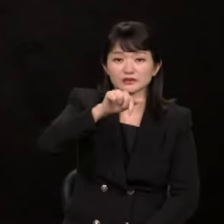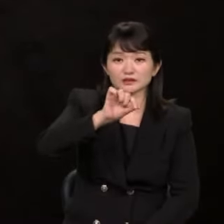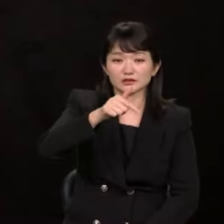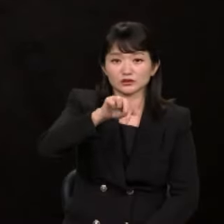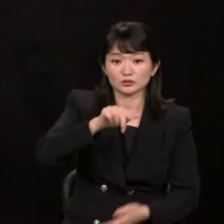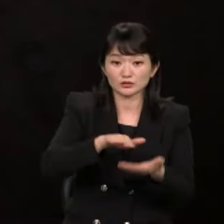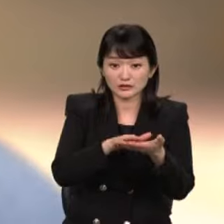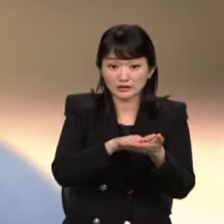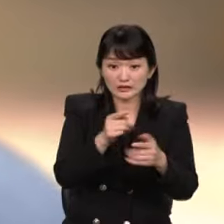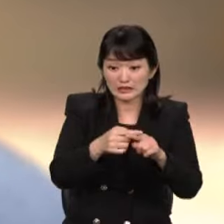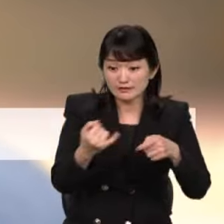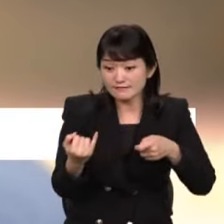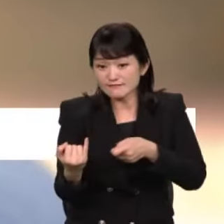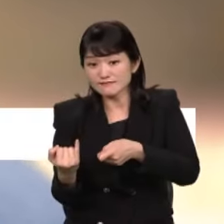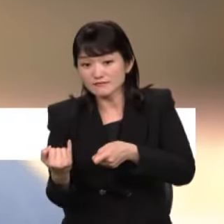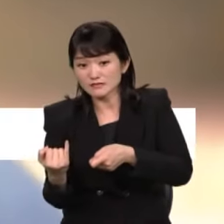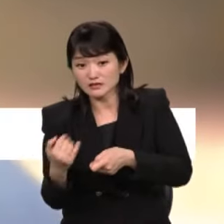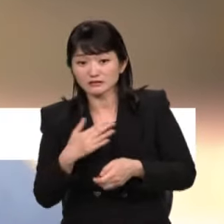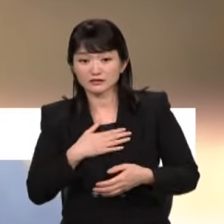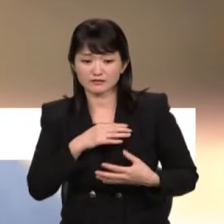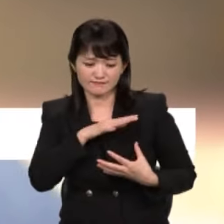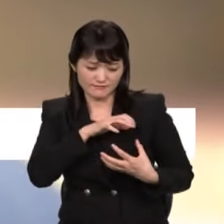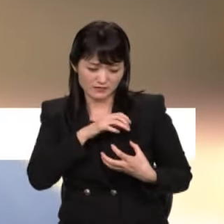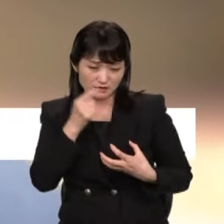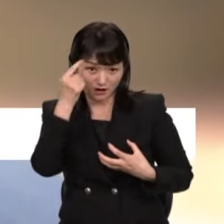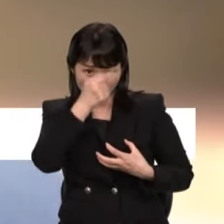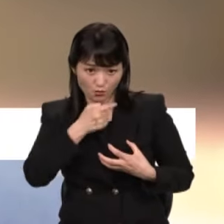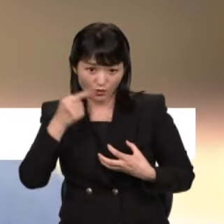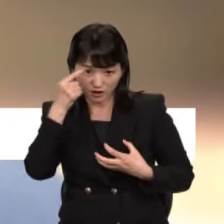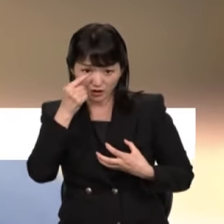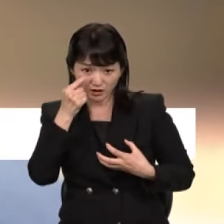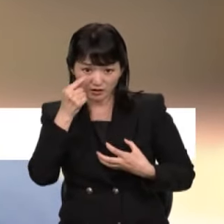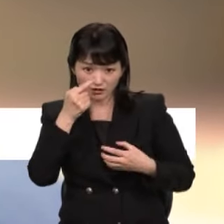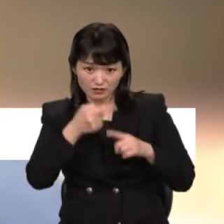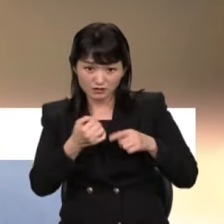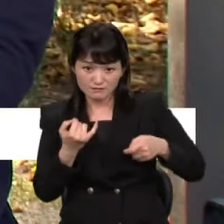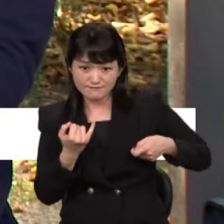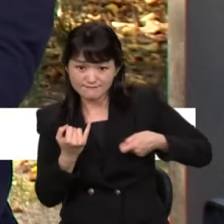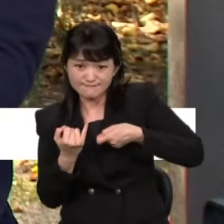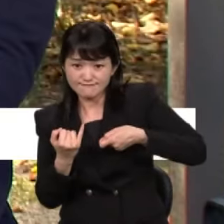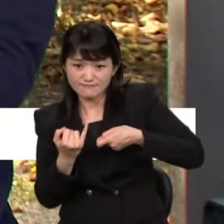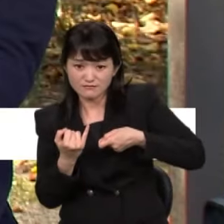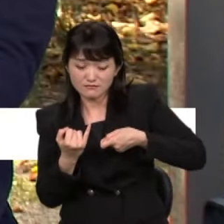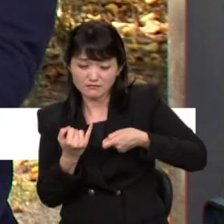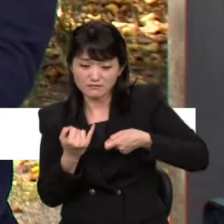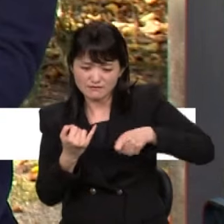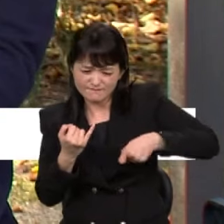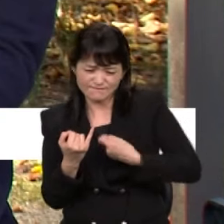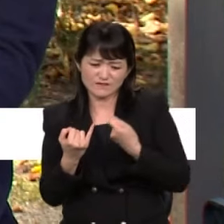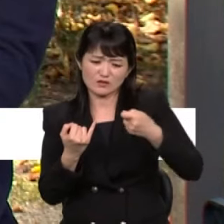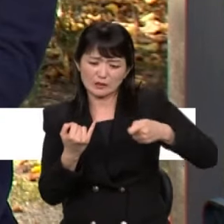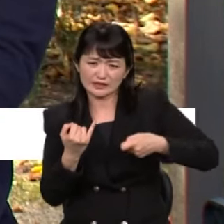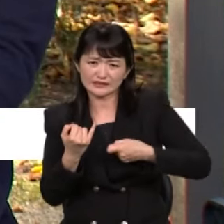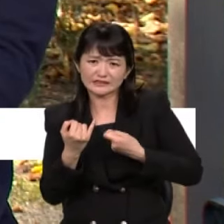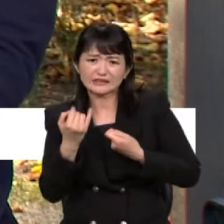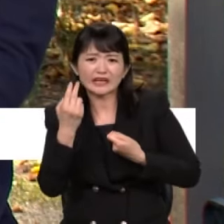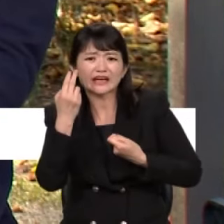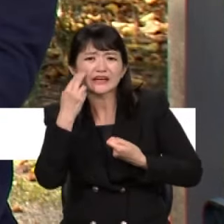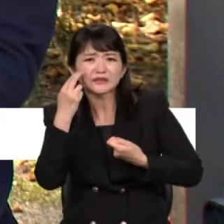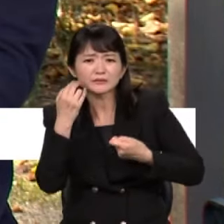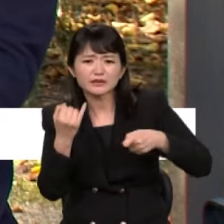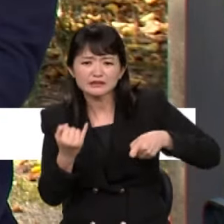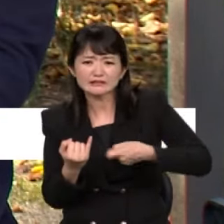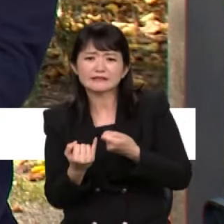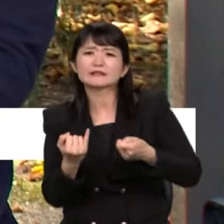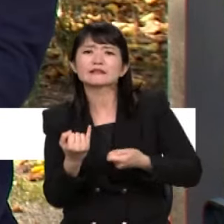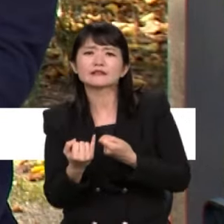했습니다. 제 신장이나 얼굴 가까이 대면서 약간 신장을